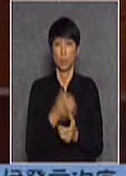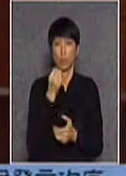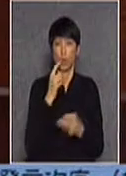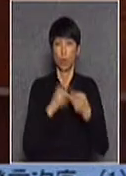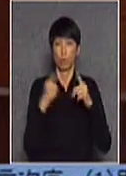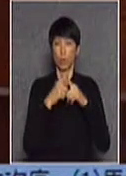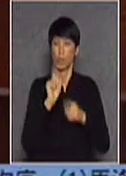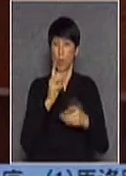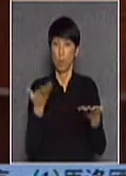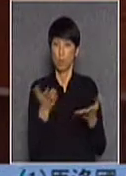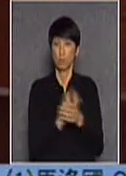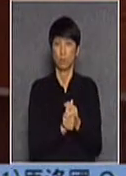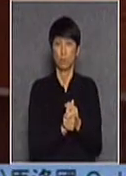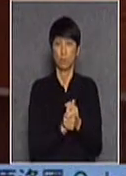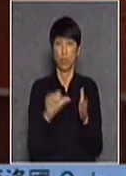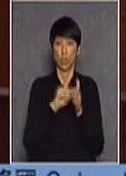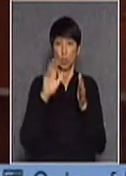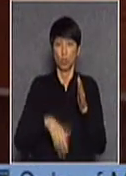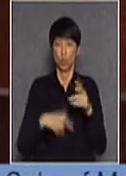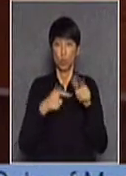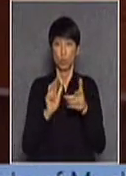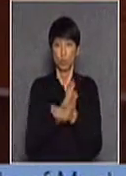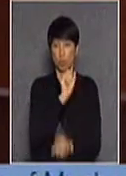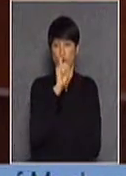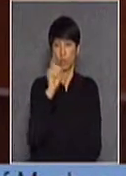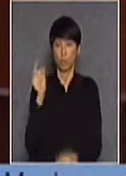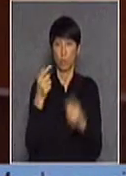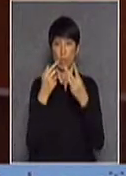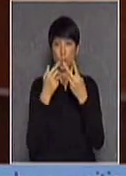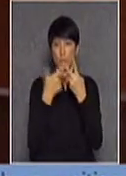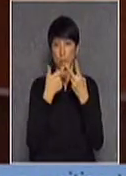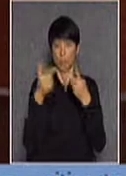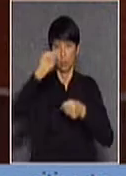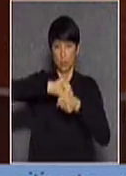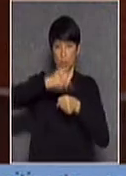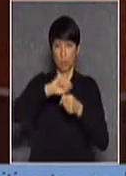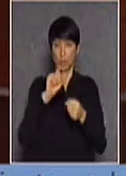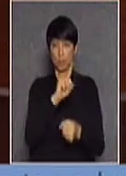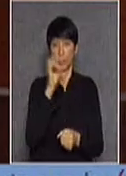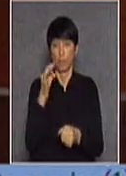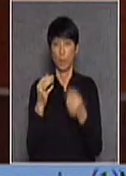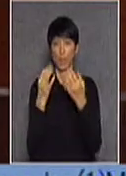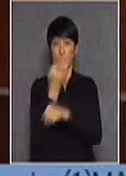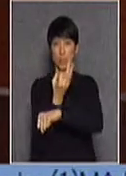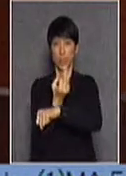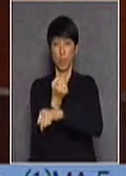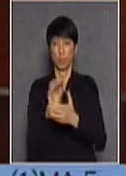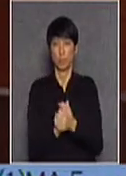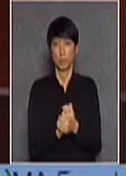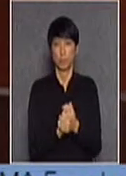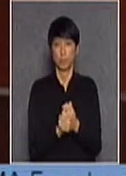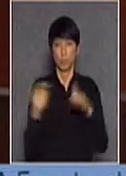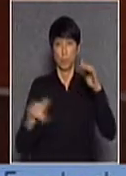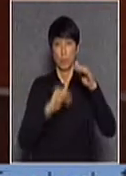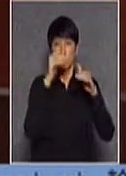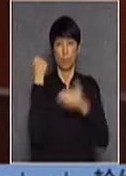情況是怎樣呢？最低工資2011年28元加到2013年30元，標準工時爭取了